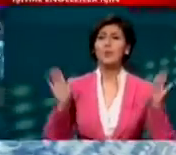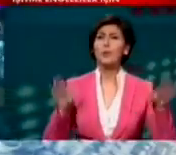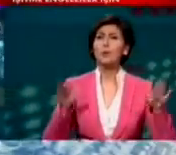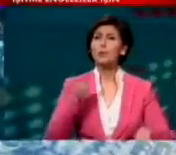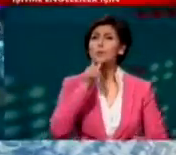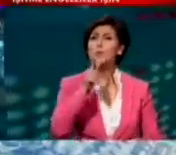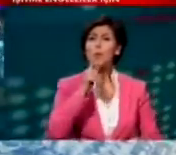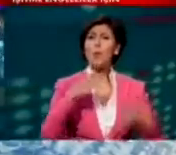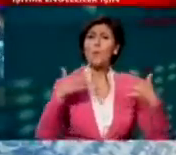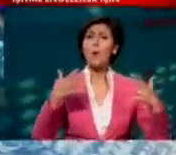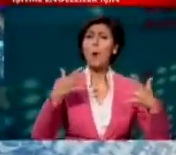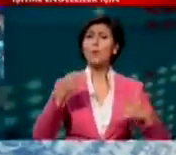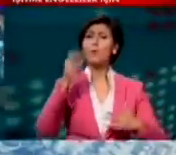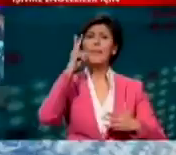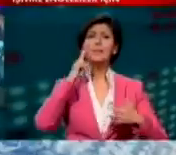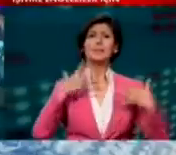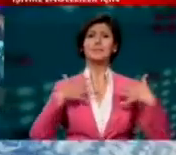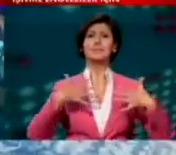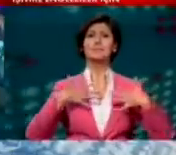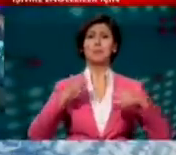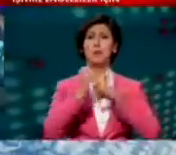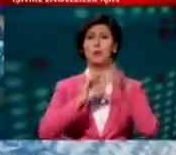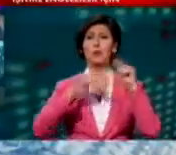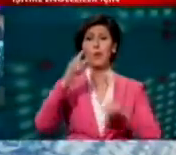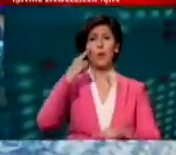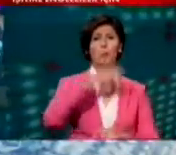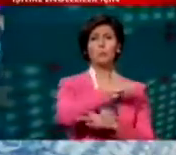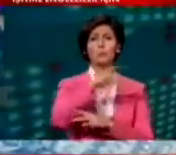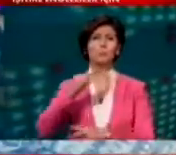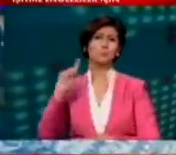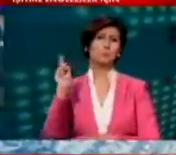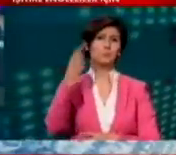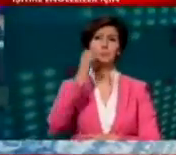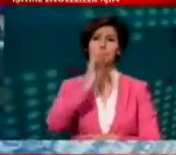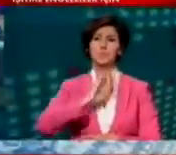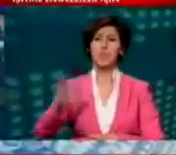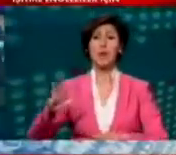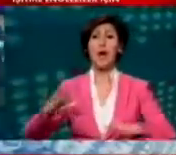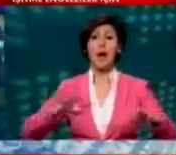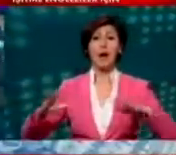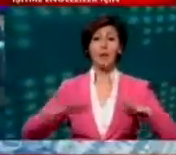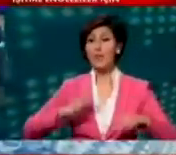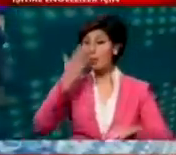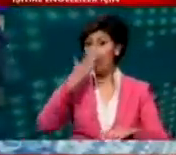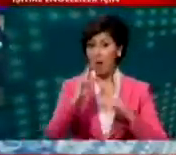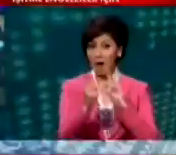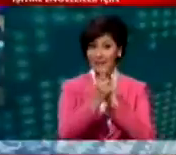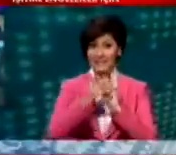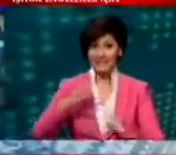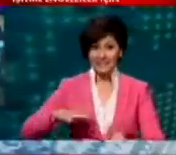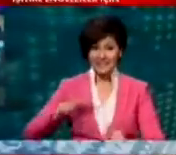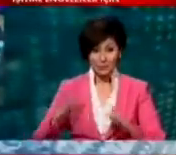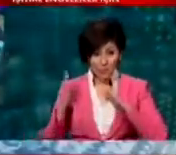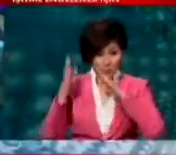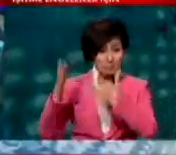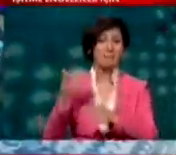Kuş sesleri, bol oksijen, muhteşem bir göl manzarası. Artvin'deki Karagöl, doğayla baş başa kalmak isteyenlerin vazgeçilmez adreslerinden